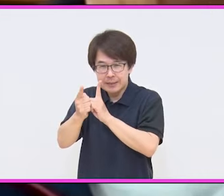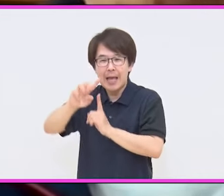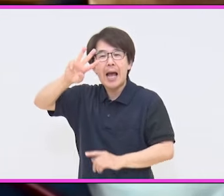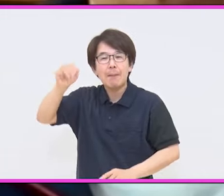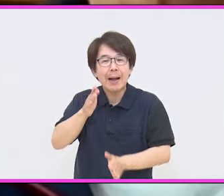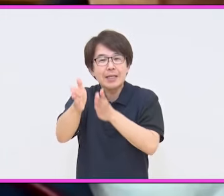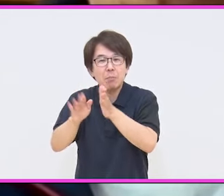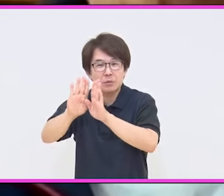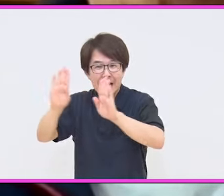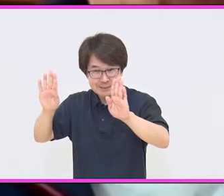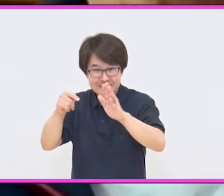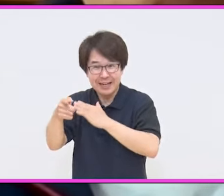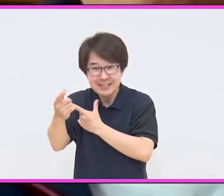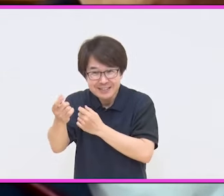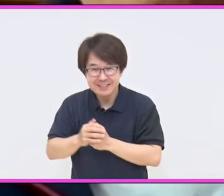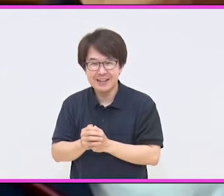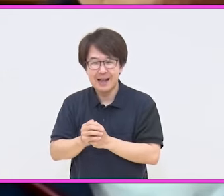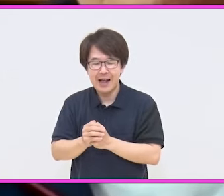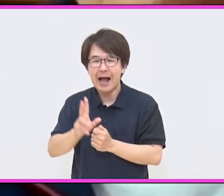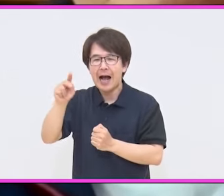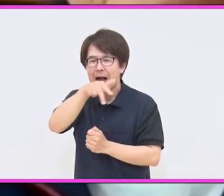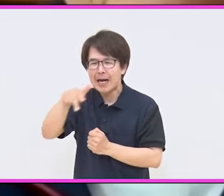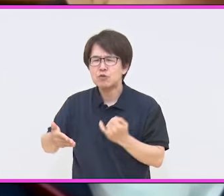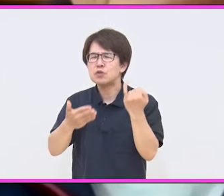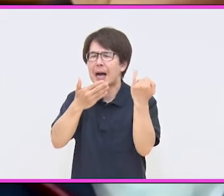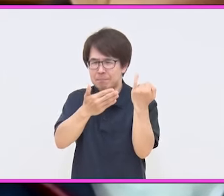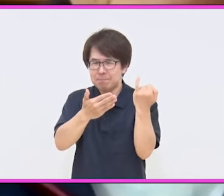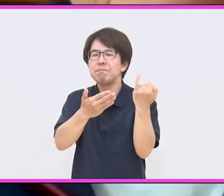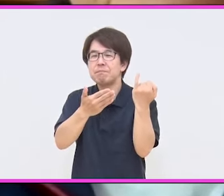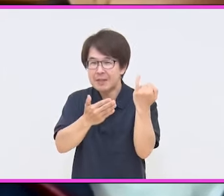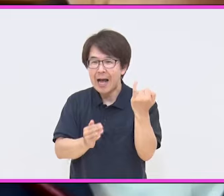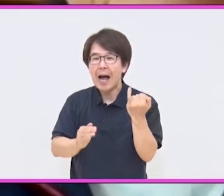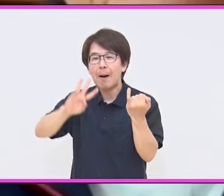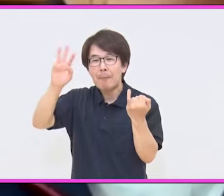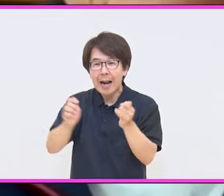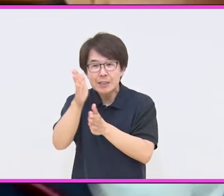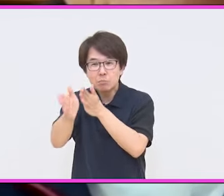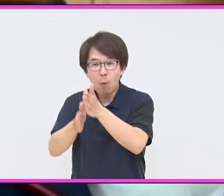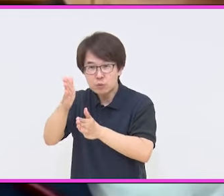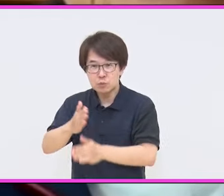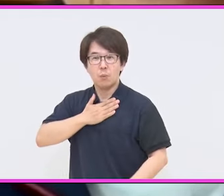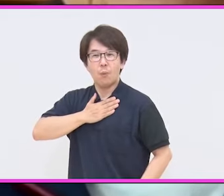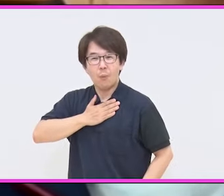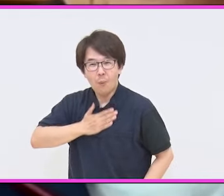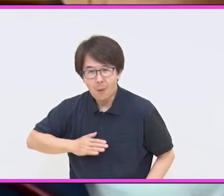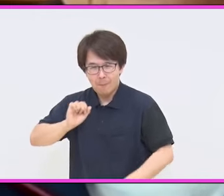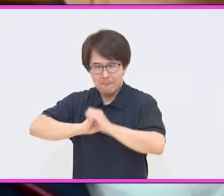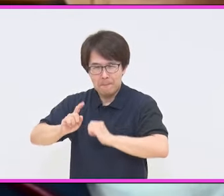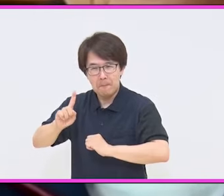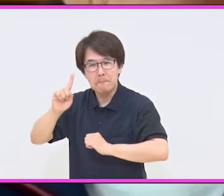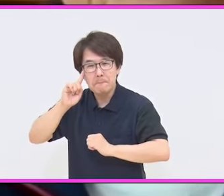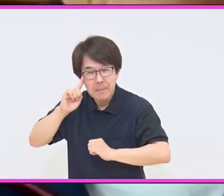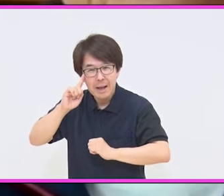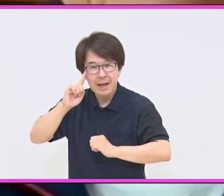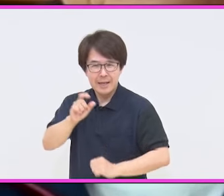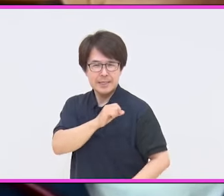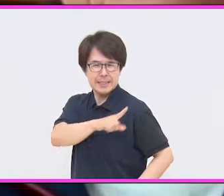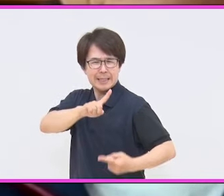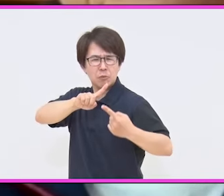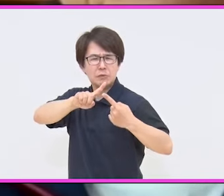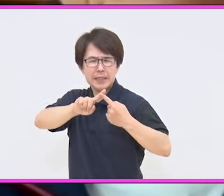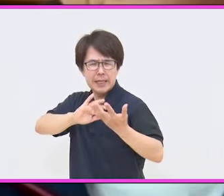、まずはそのカズさんご自身の中でパラスポーツと出会ったことによってポジティブなチェンジっていうのはご自身の